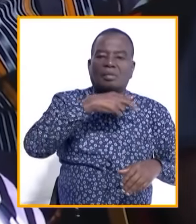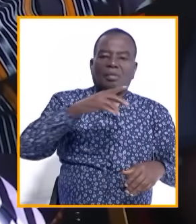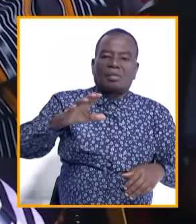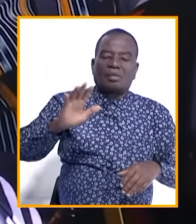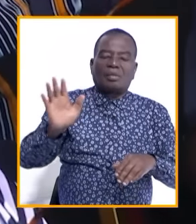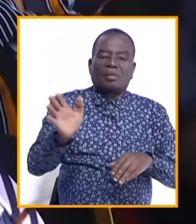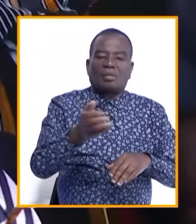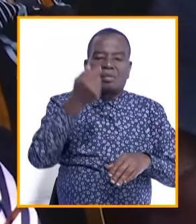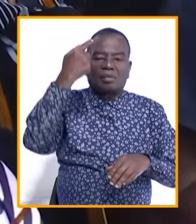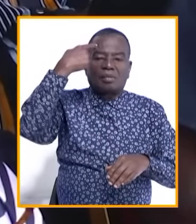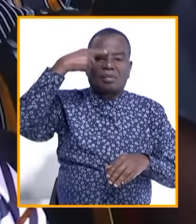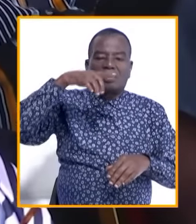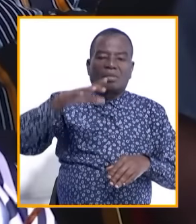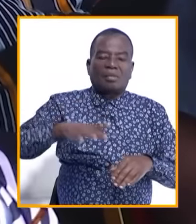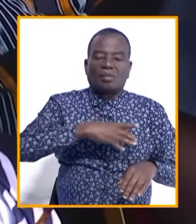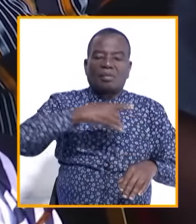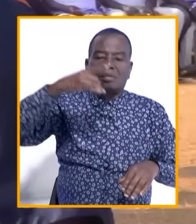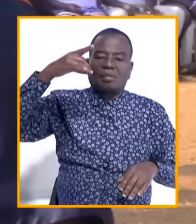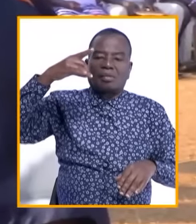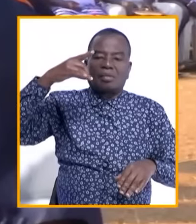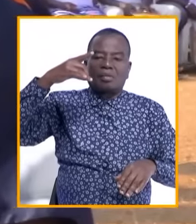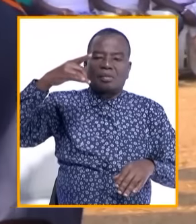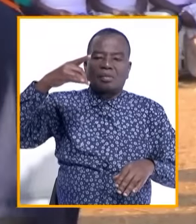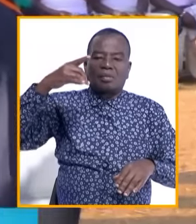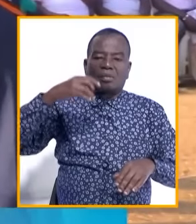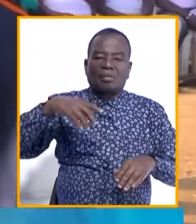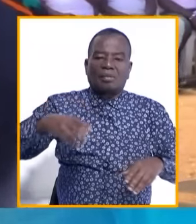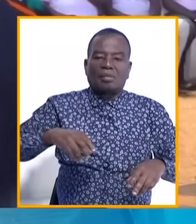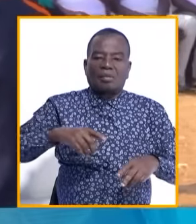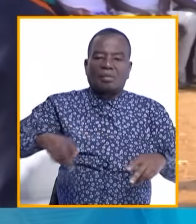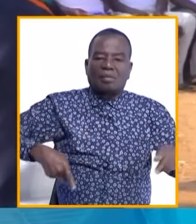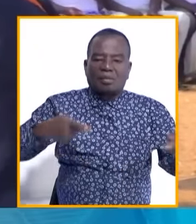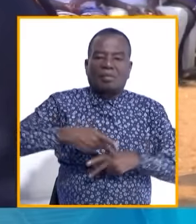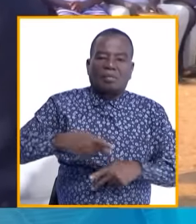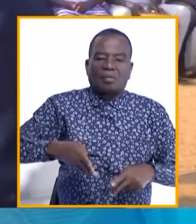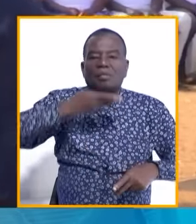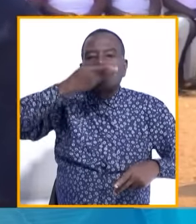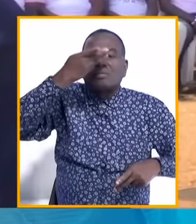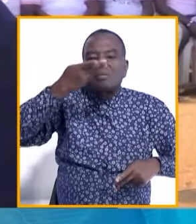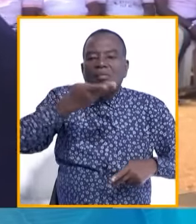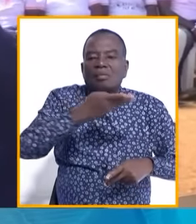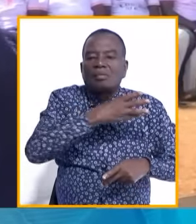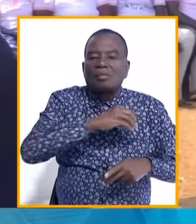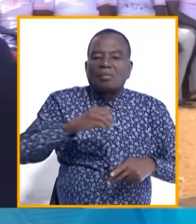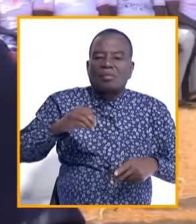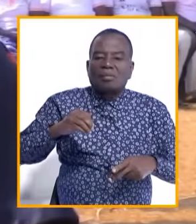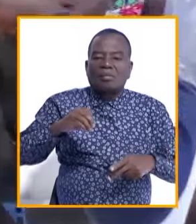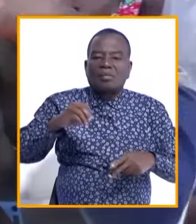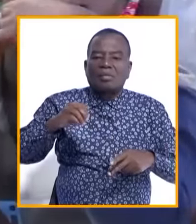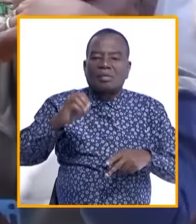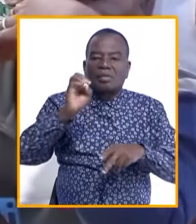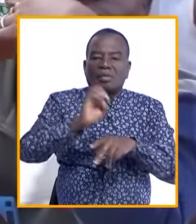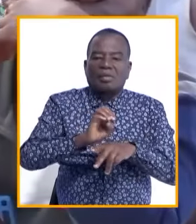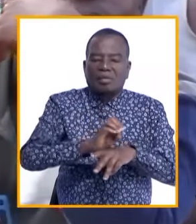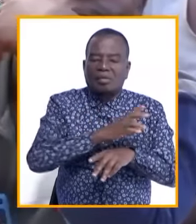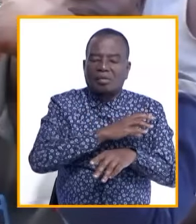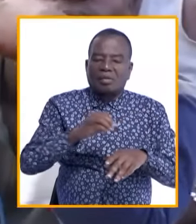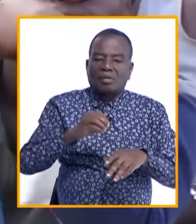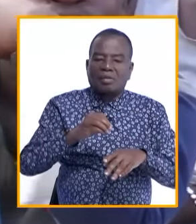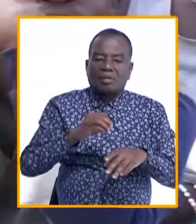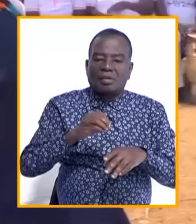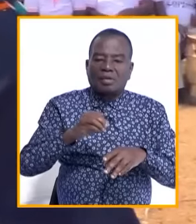heureux et fiers de vous accueillir pour apprécier la vitalité du pagne baoulé et